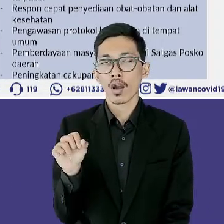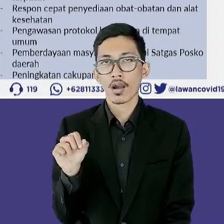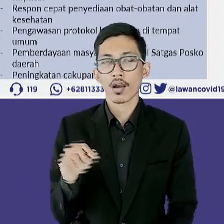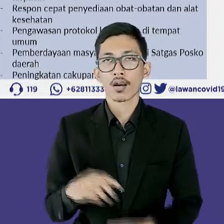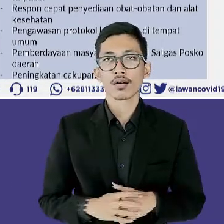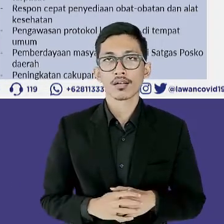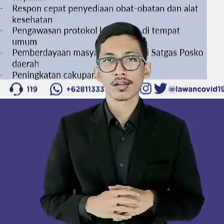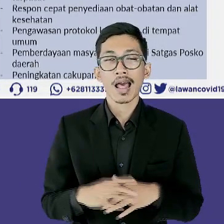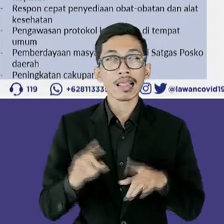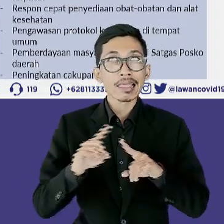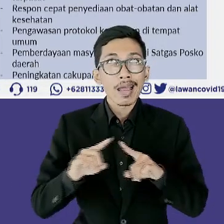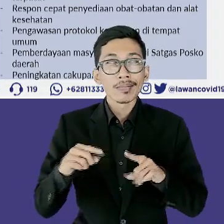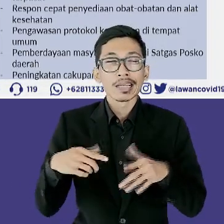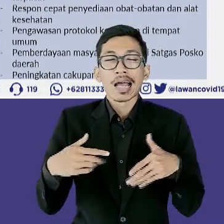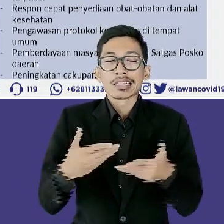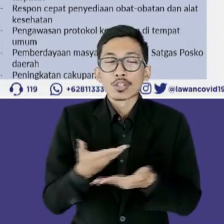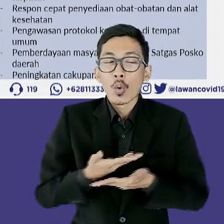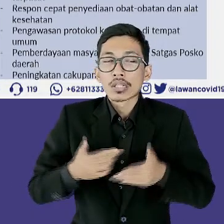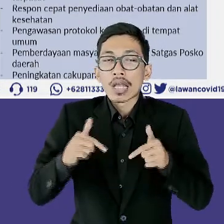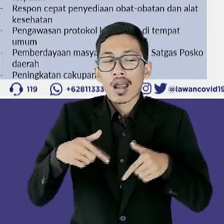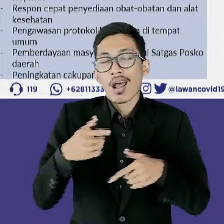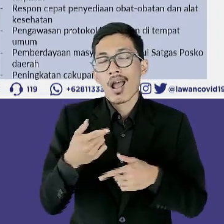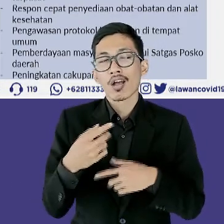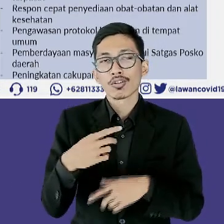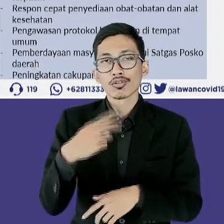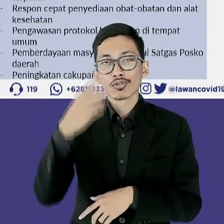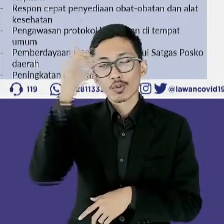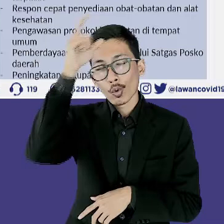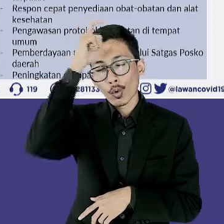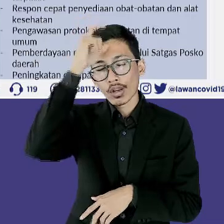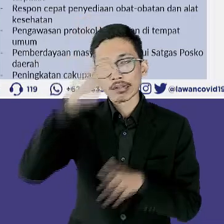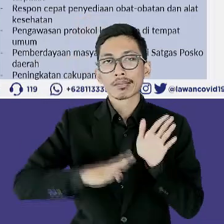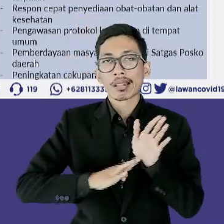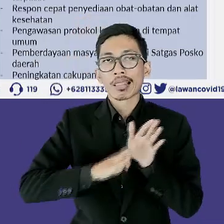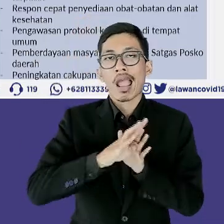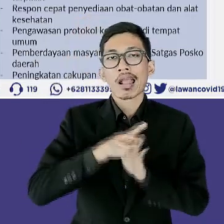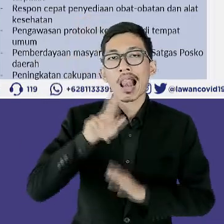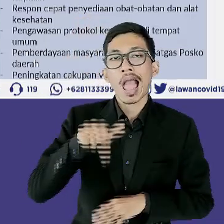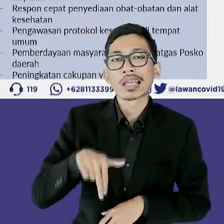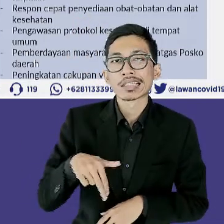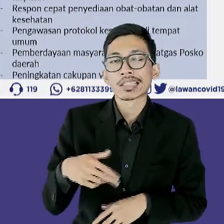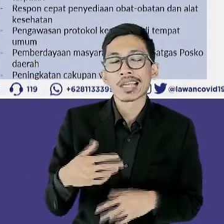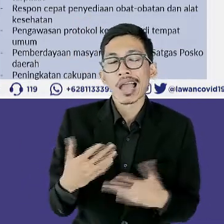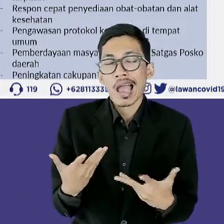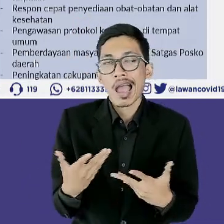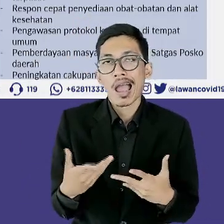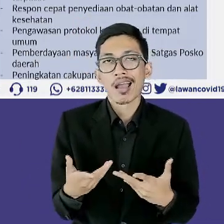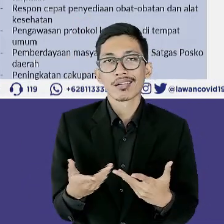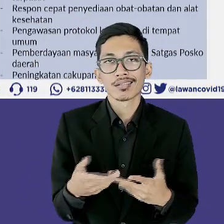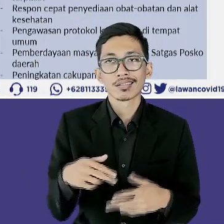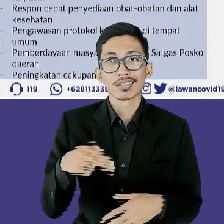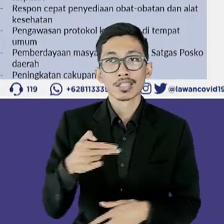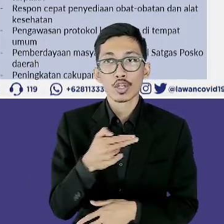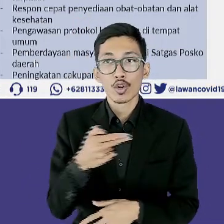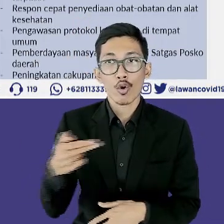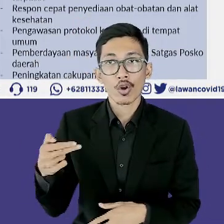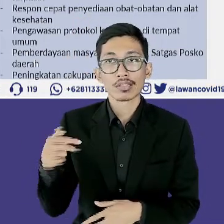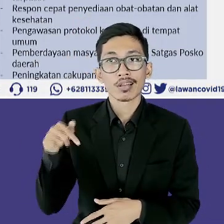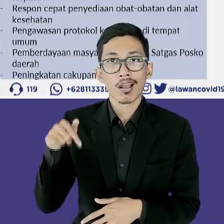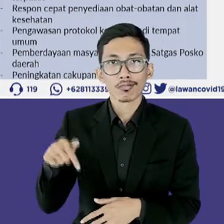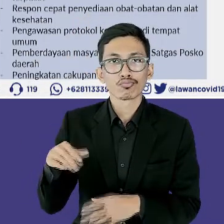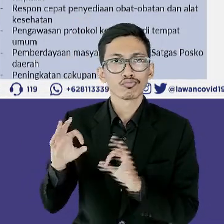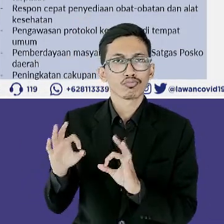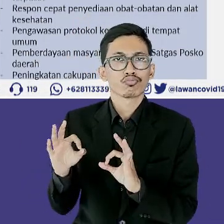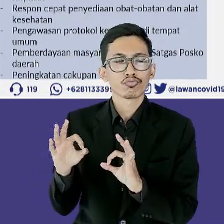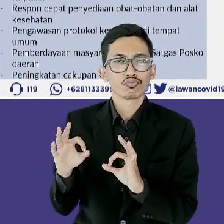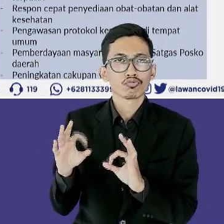ini kasusnya kembali menunjukkan peningkatan. Jika dibandingkan dengan negara-negara tersebut, Indonesia terbilang